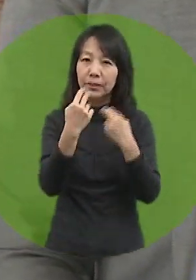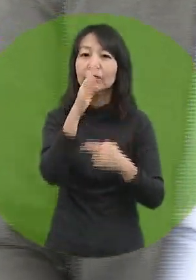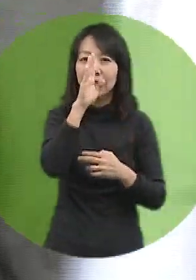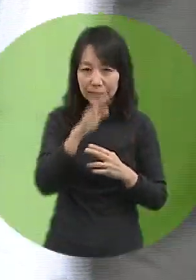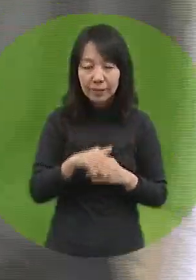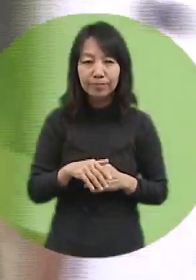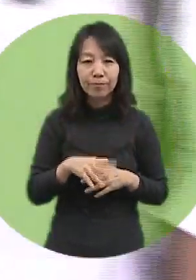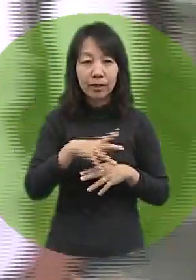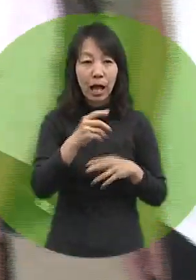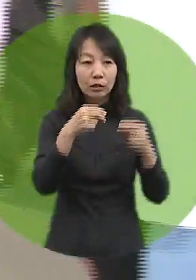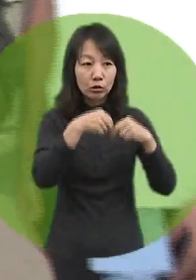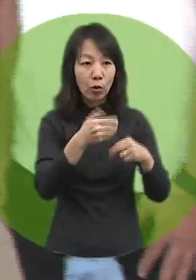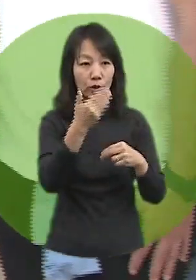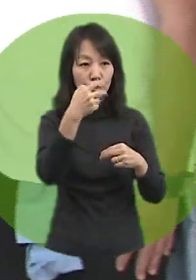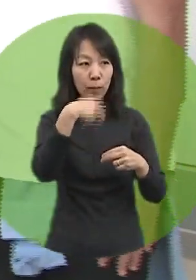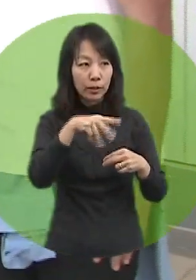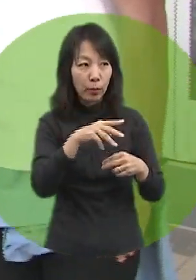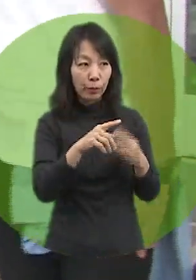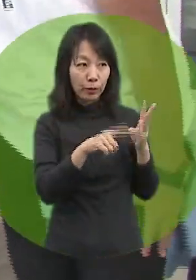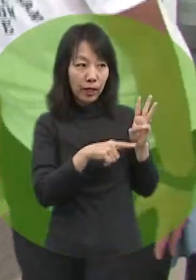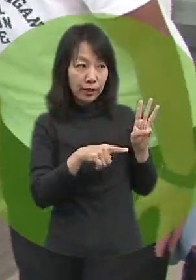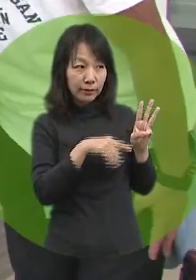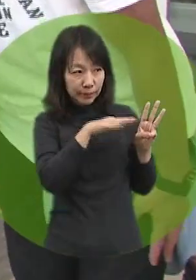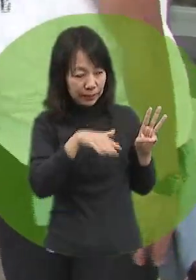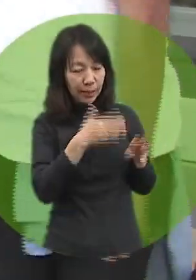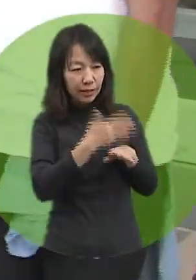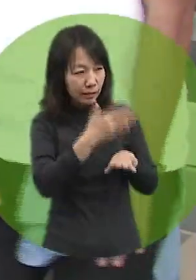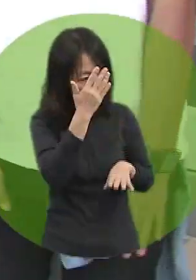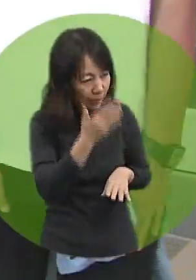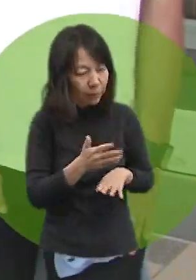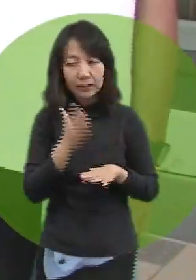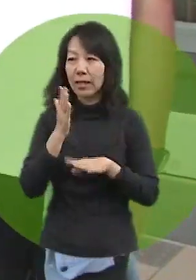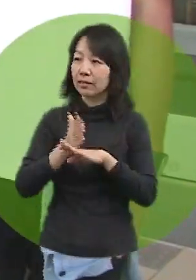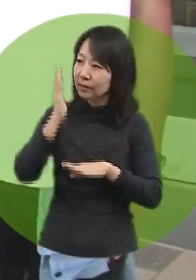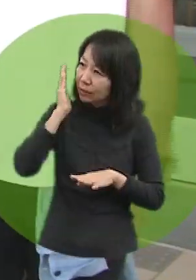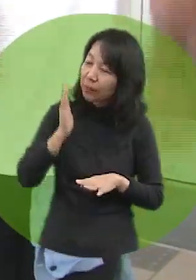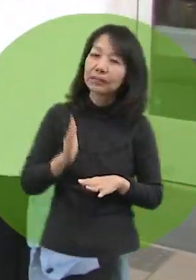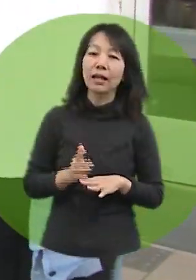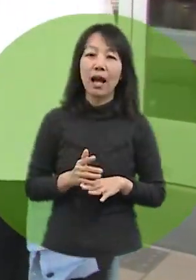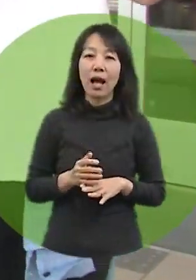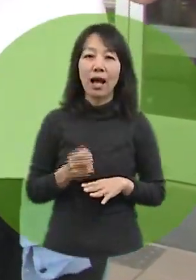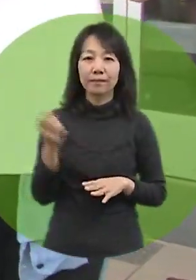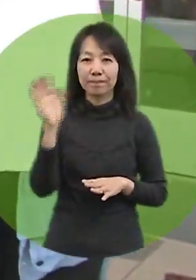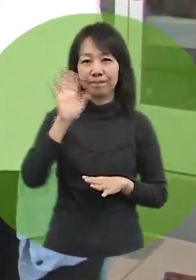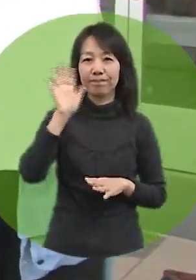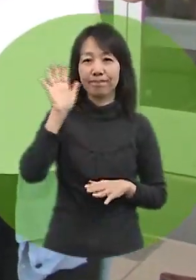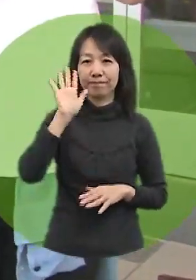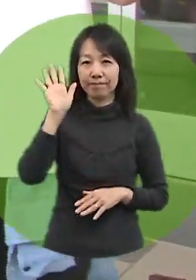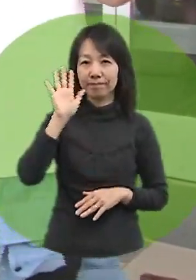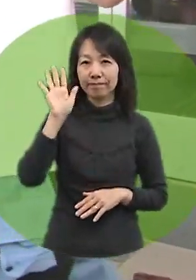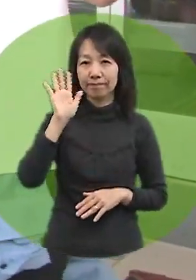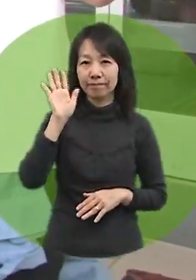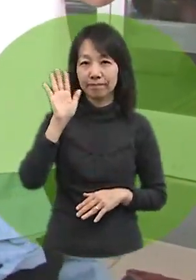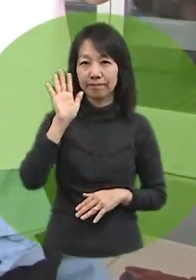クロマニオンの皆さん、今日はありがとうございました。 ありがとうございました。 バイバーイ。